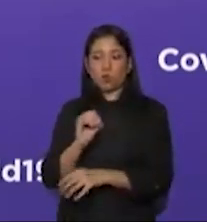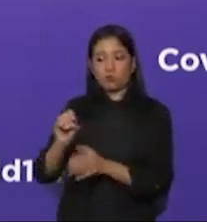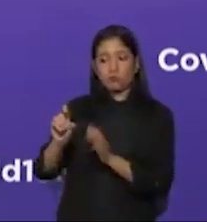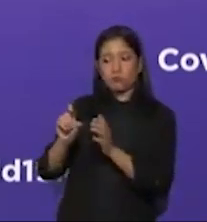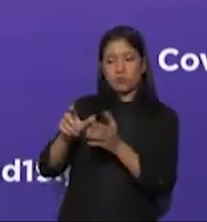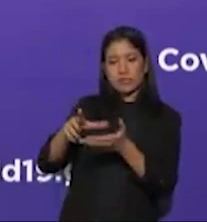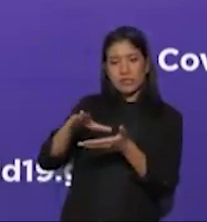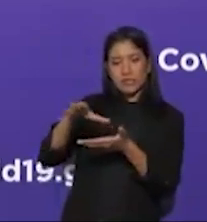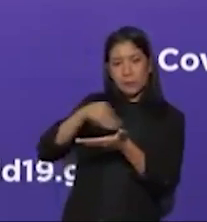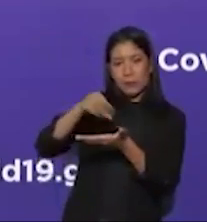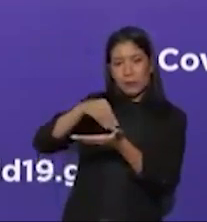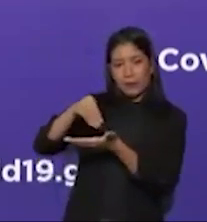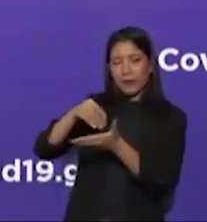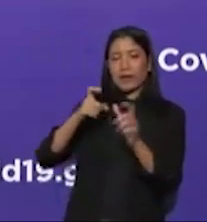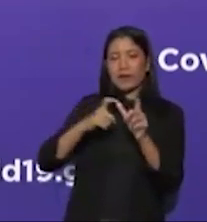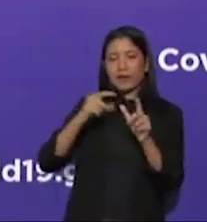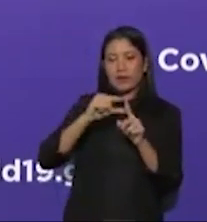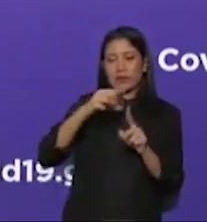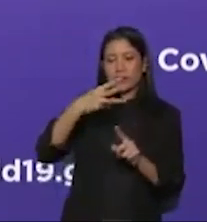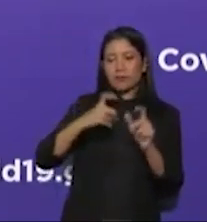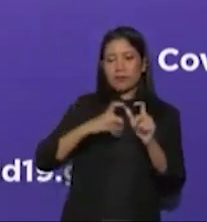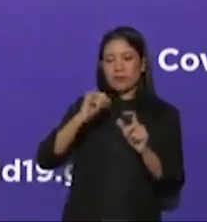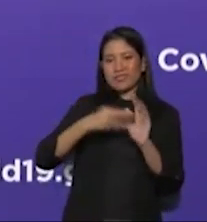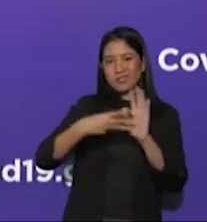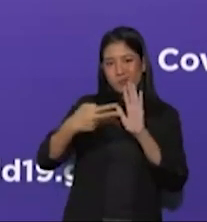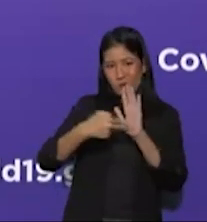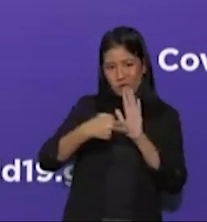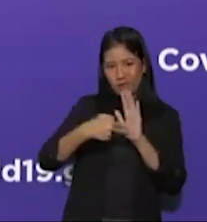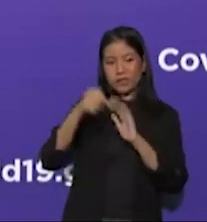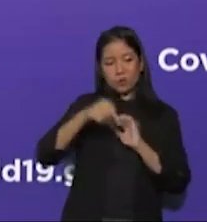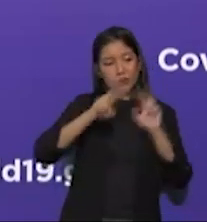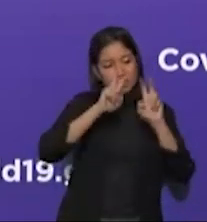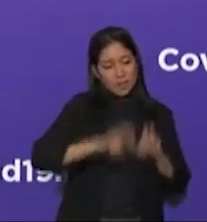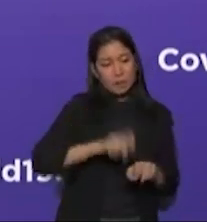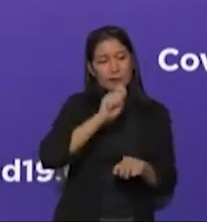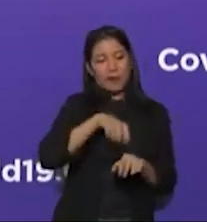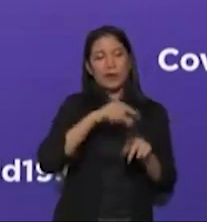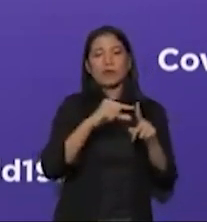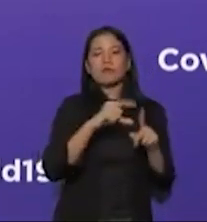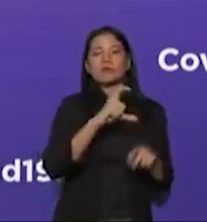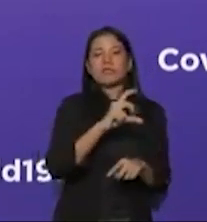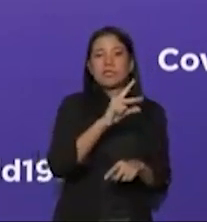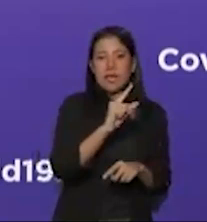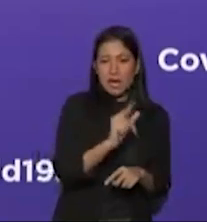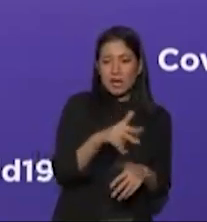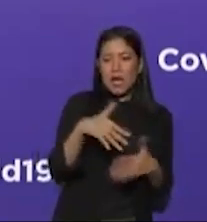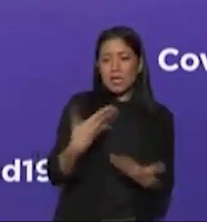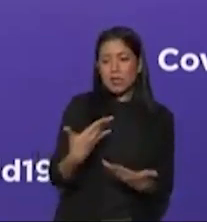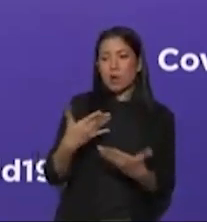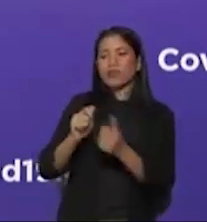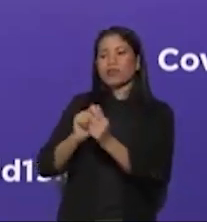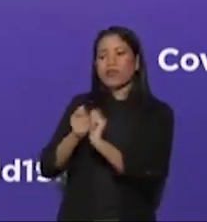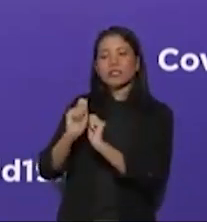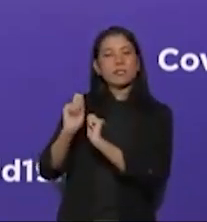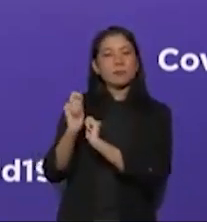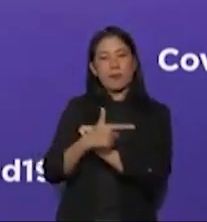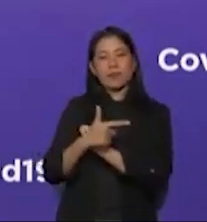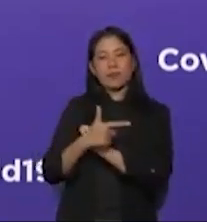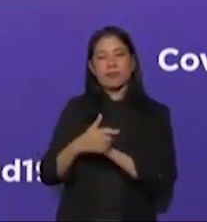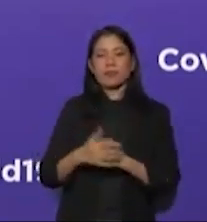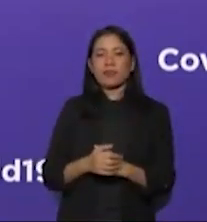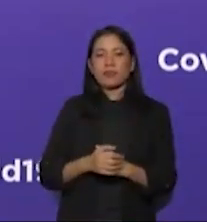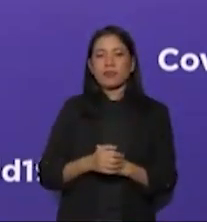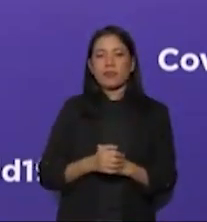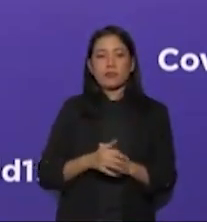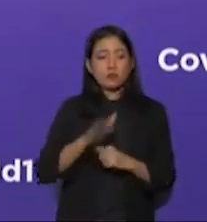metode tes cepat molekul er seluruhnya sudah bisa kita verifikasi sehingga total yang kita periksa Sampai